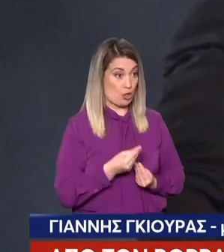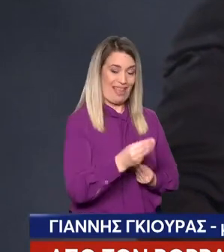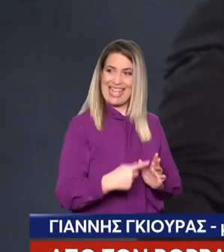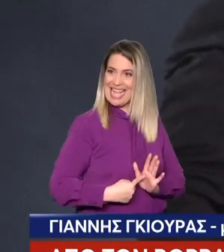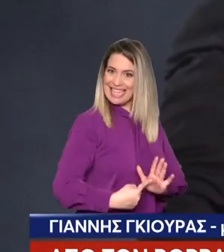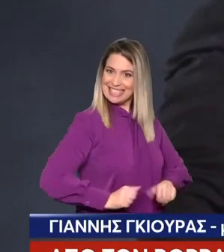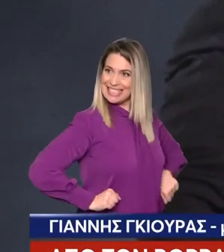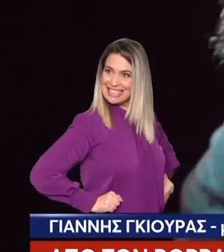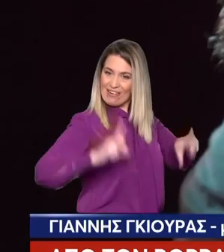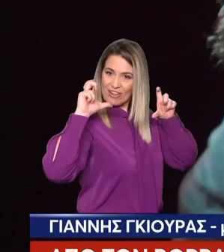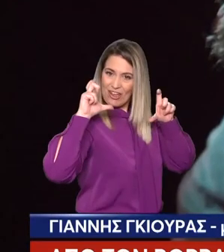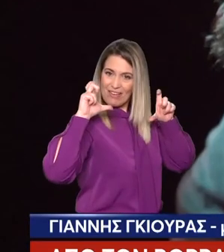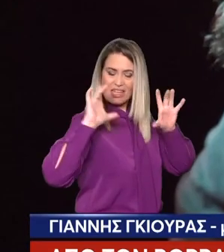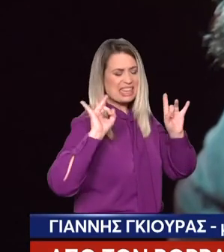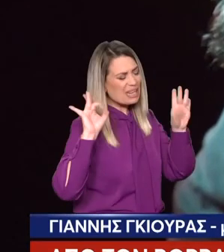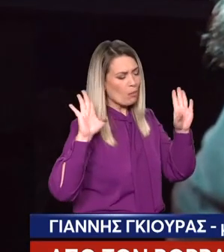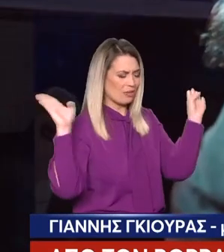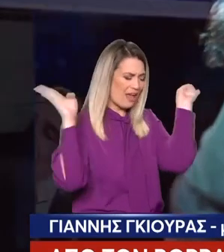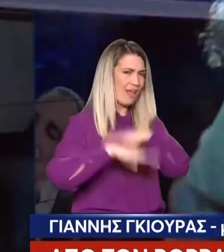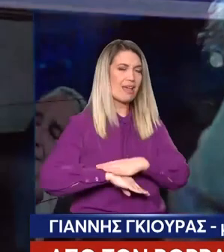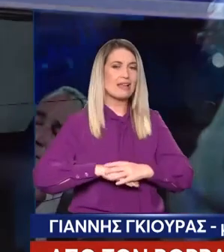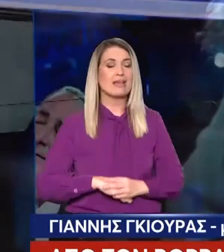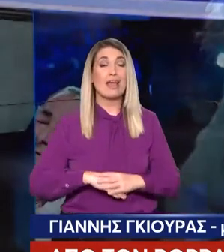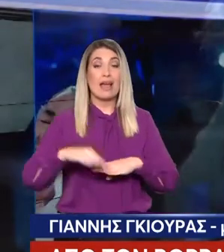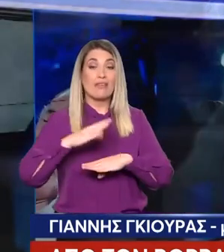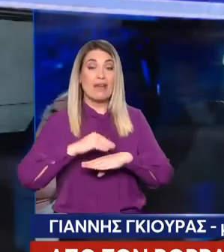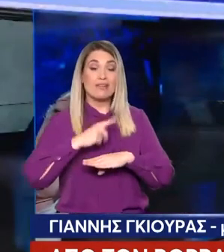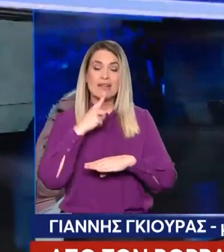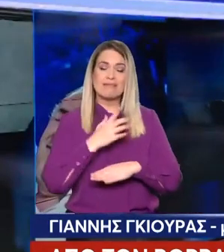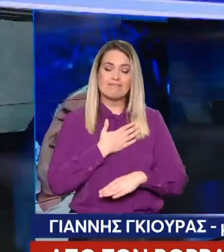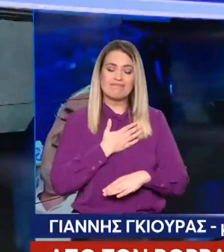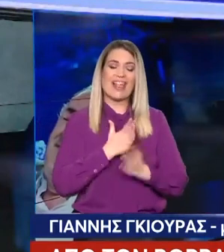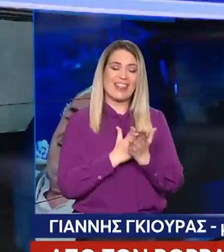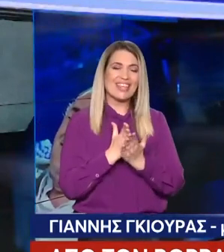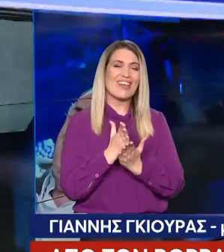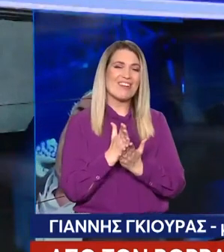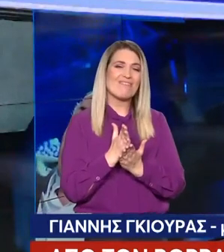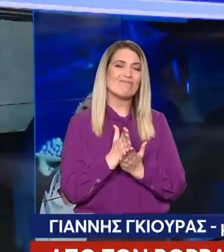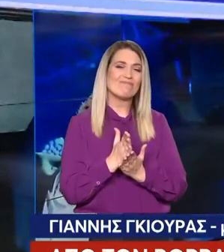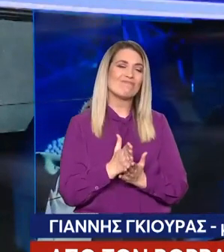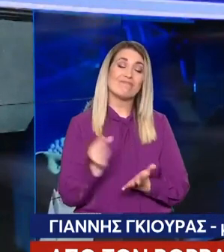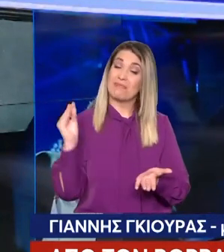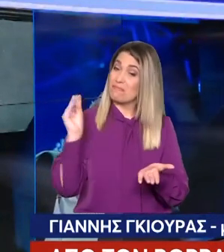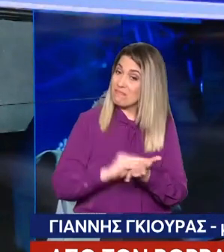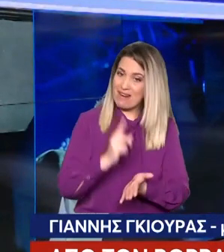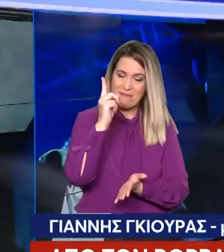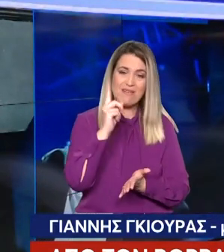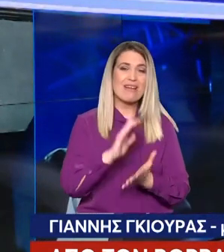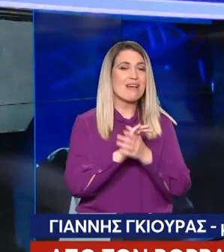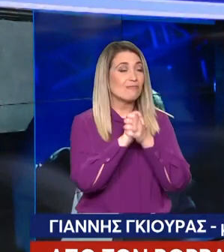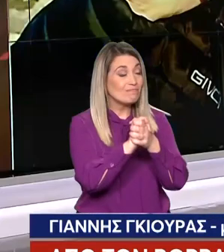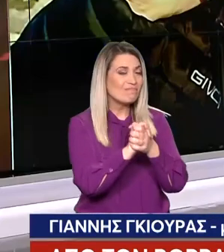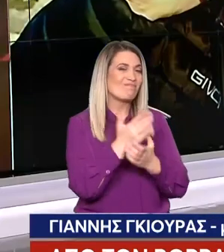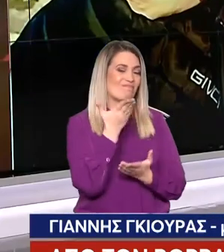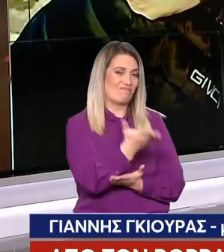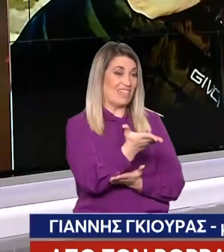έξω. Πόσο δίκιο έχετε. Σας ευχαριστούμε πάρα πολύ. Μια ακόμα φορά τα πιο θερμά συλληπιτήριά μας. Σε εσάς θα λείψει πιο πολύ, στη